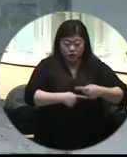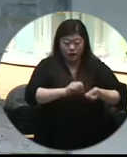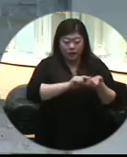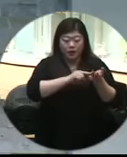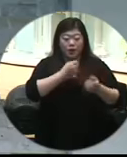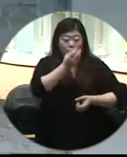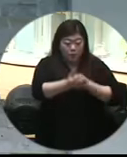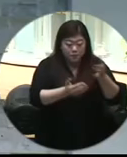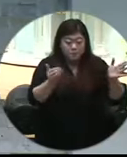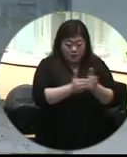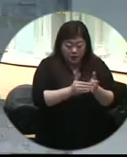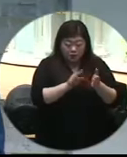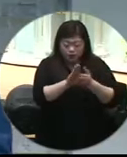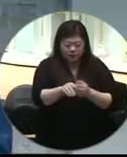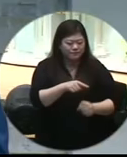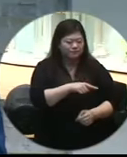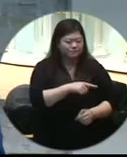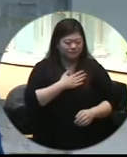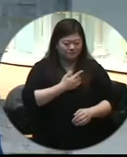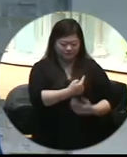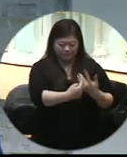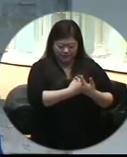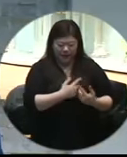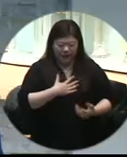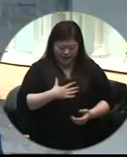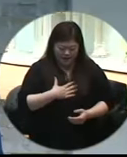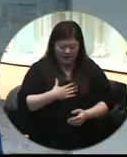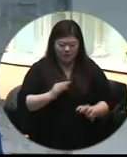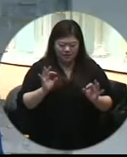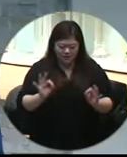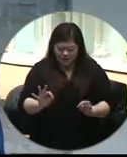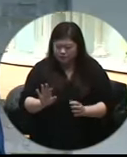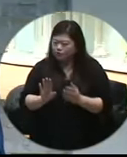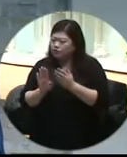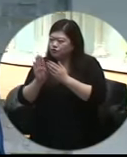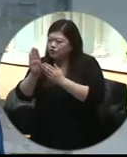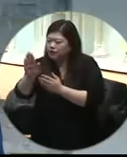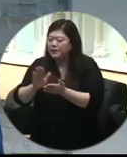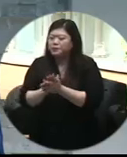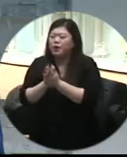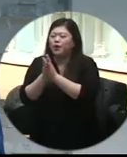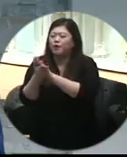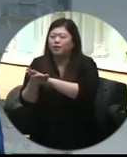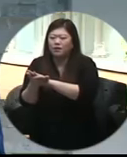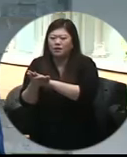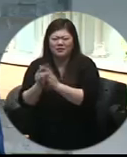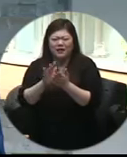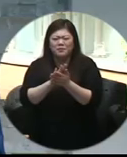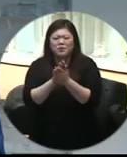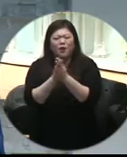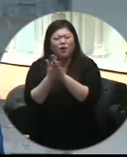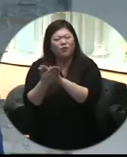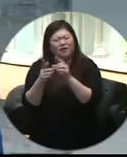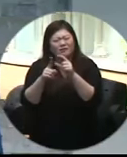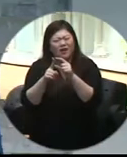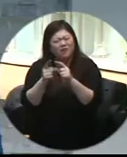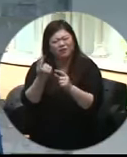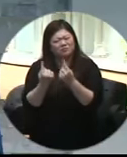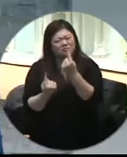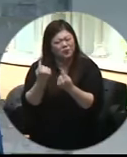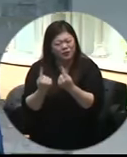보여준 겁니다. 뭐 이건 어떤 의미로 변화됐다라는 말보다는 변화된 거라는 말보다는